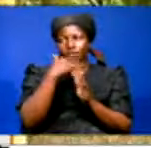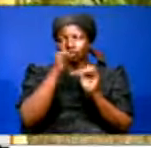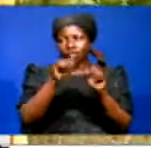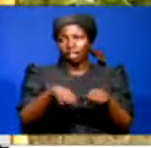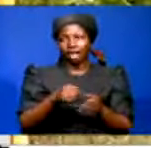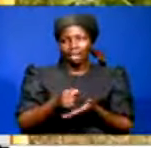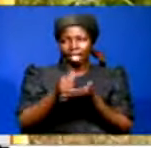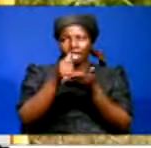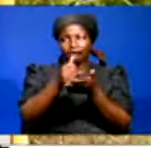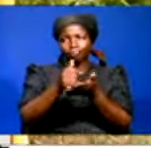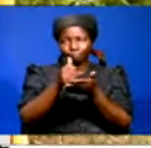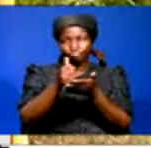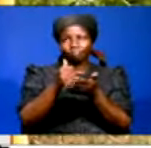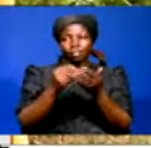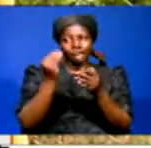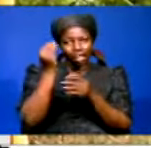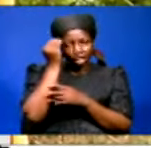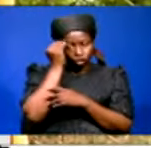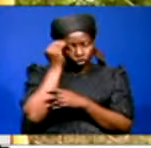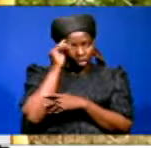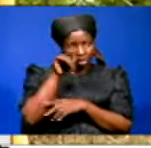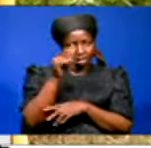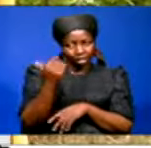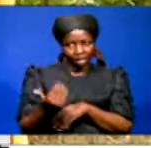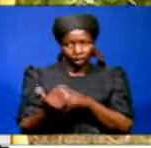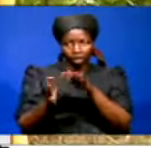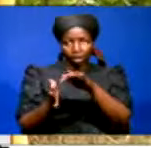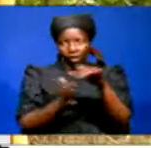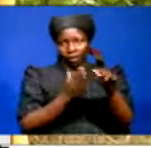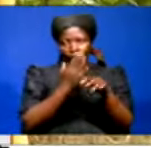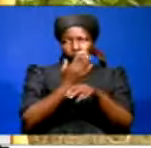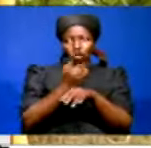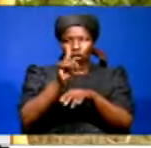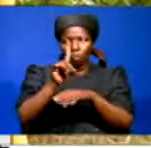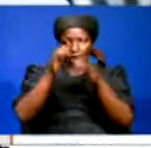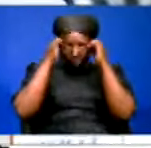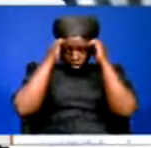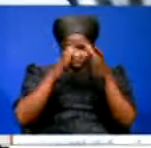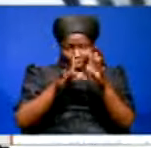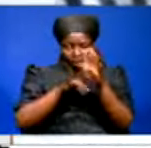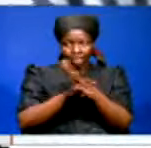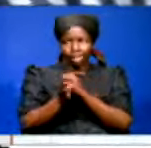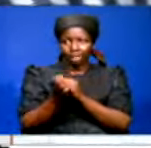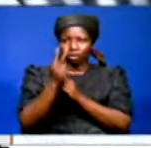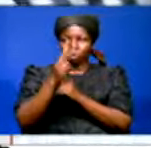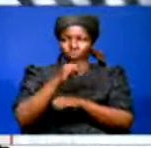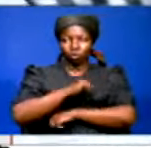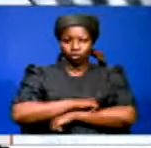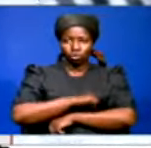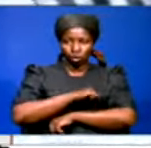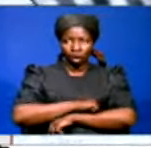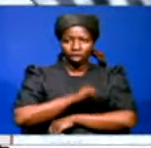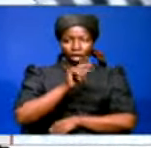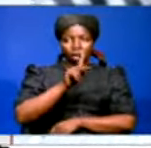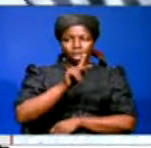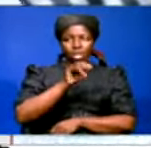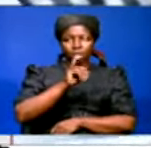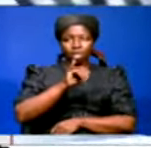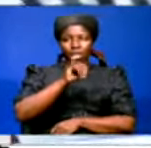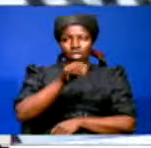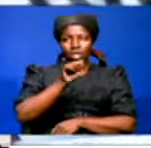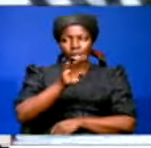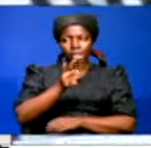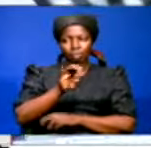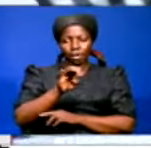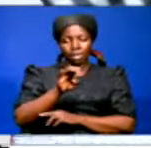mtoto. Kwingineko, mwanafunzi mmoja wa kidato cha kwanza katika shule ya upili ya wasichana ya Kijabe aliyepata